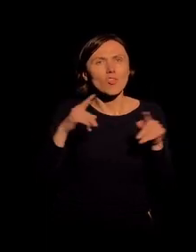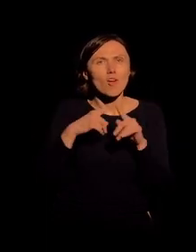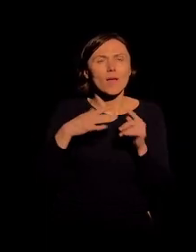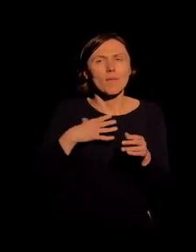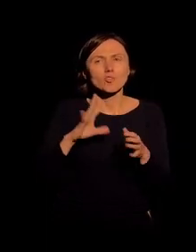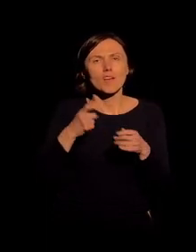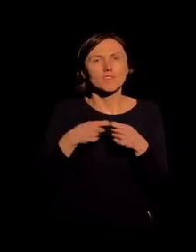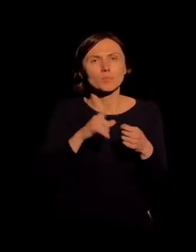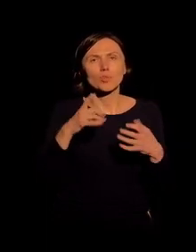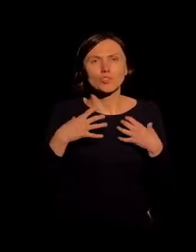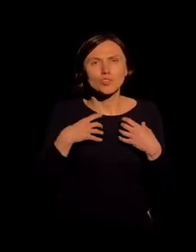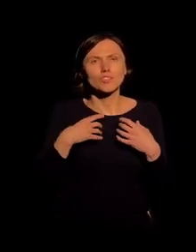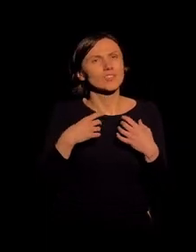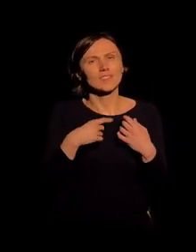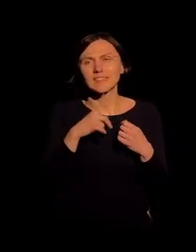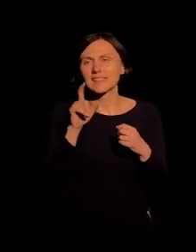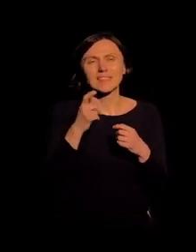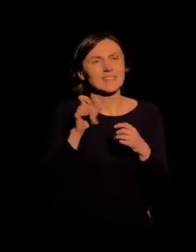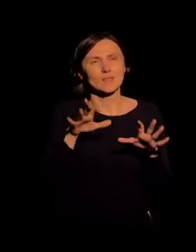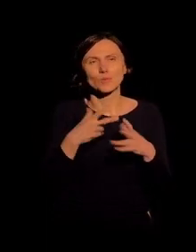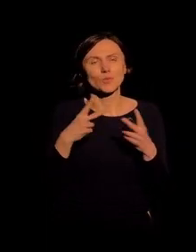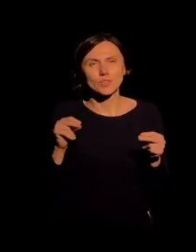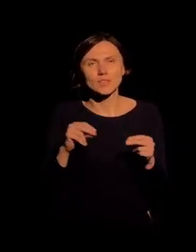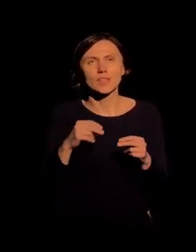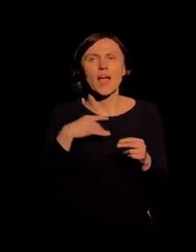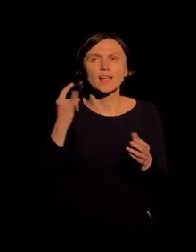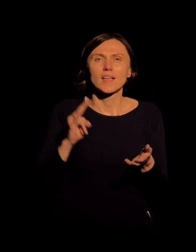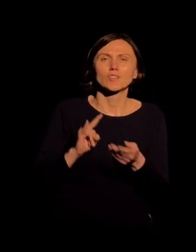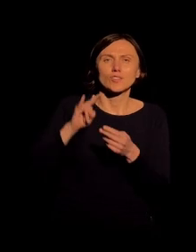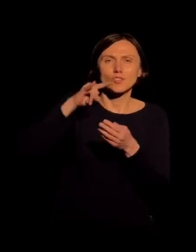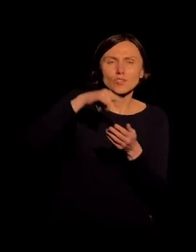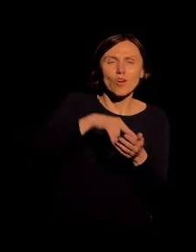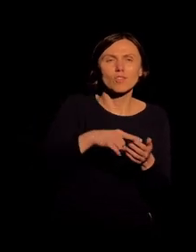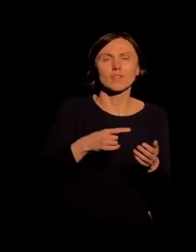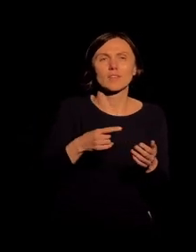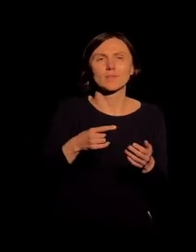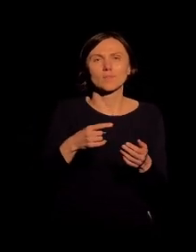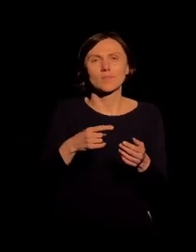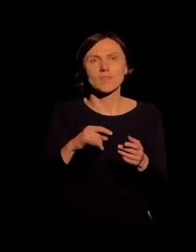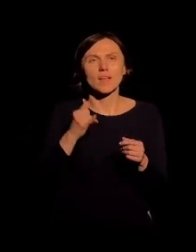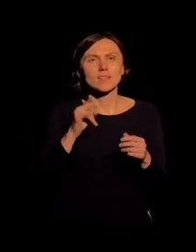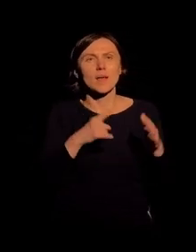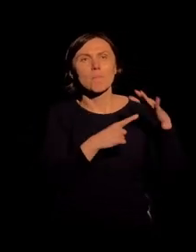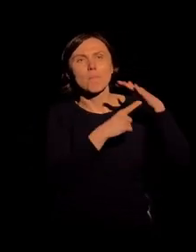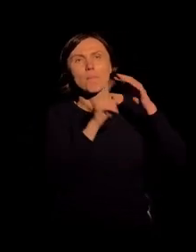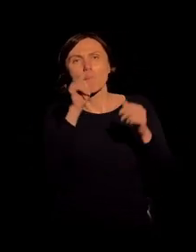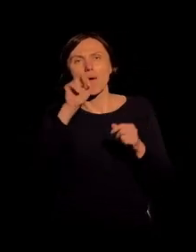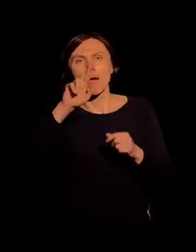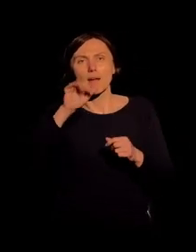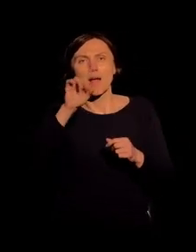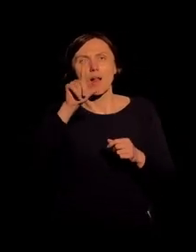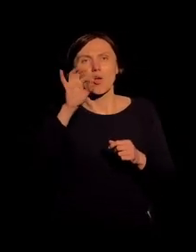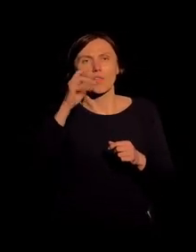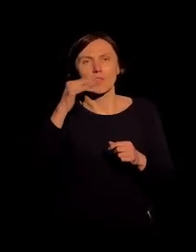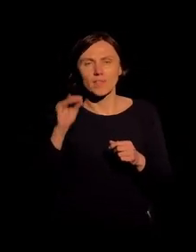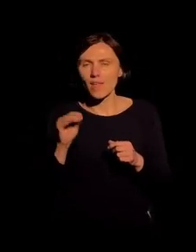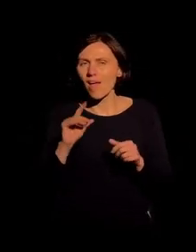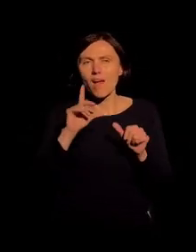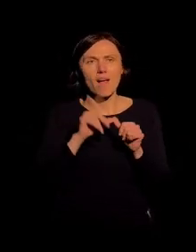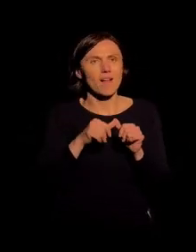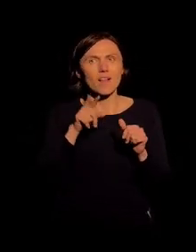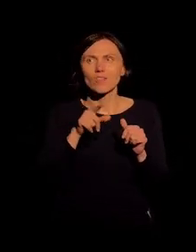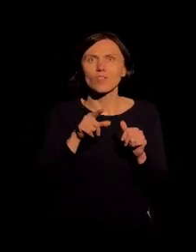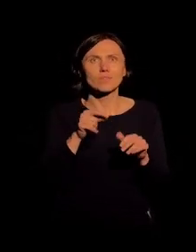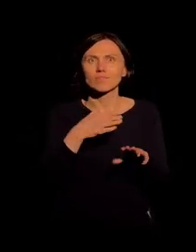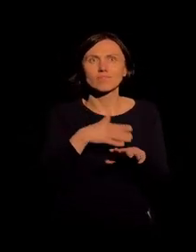życiu, ale nie za wiele. Jakieś skoki, jakieś paralotnie i tak dalej. Natomiast no to nie rozwinęło